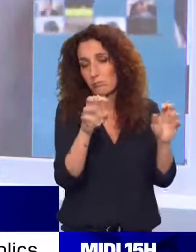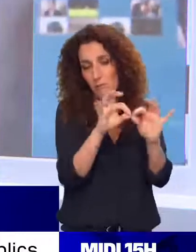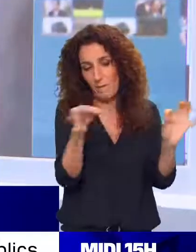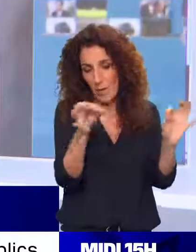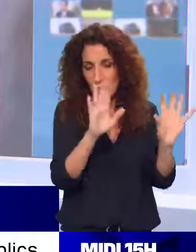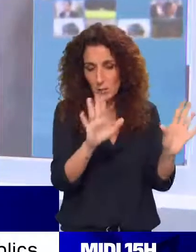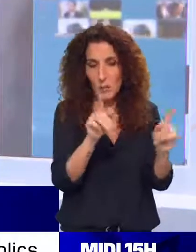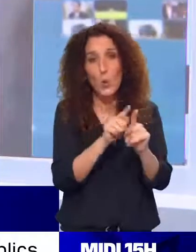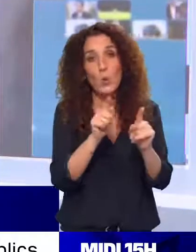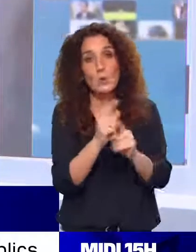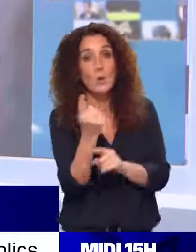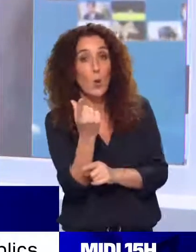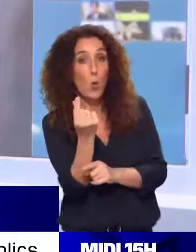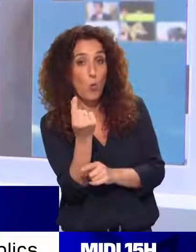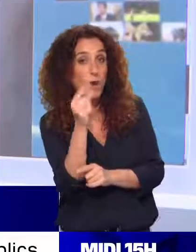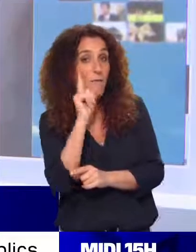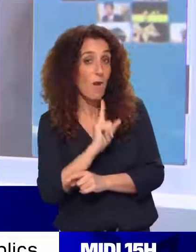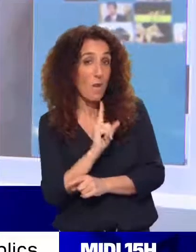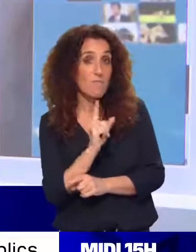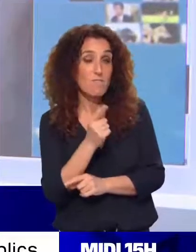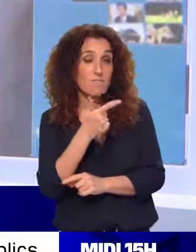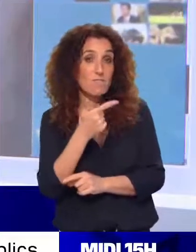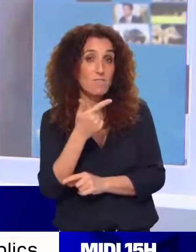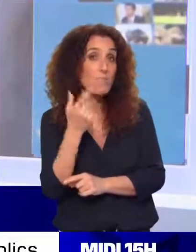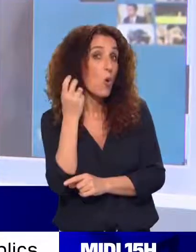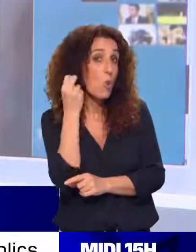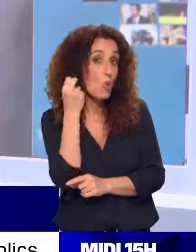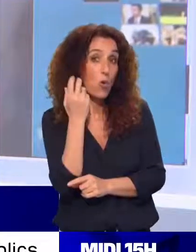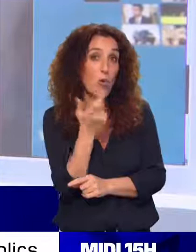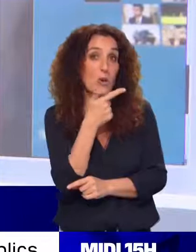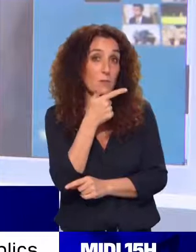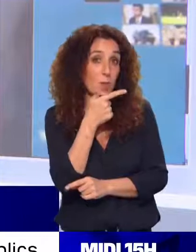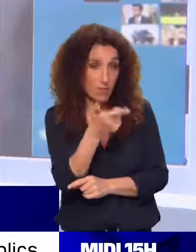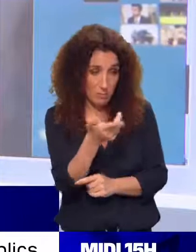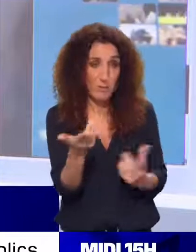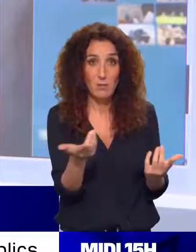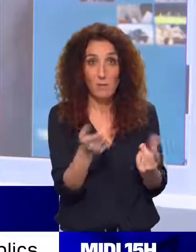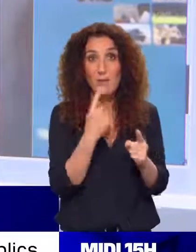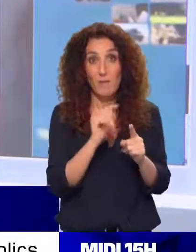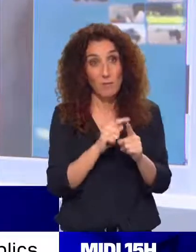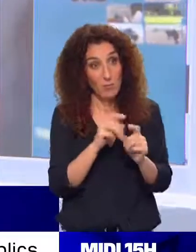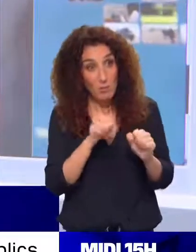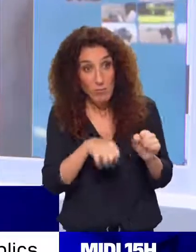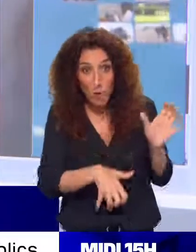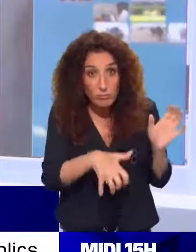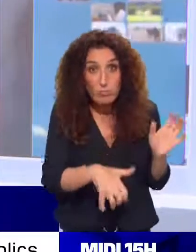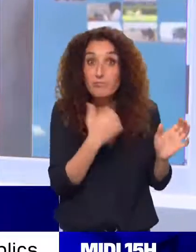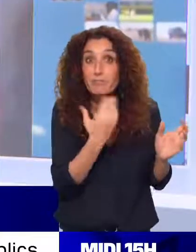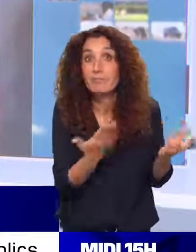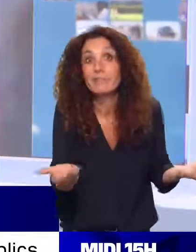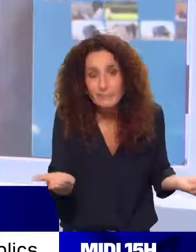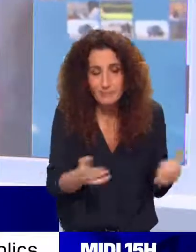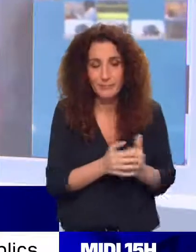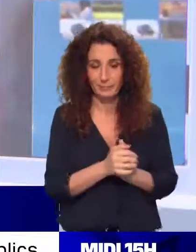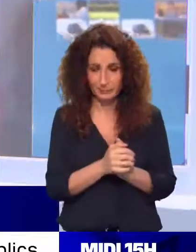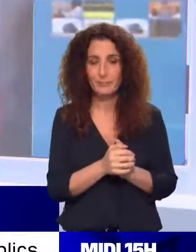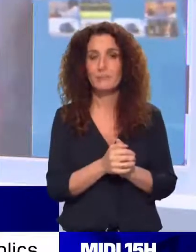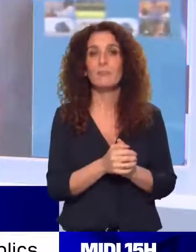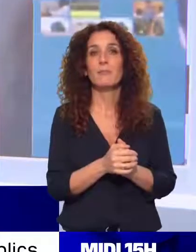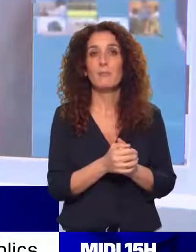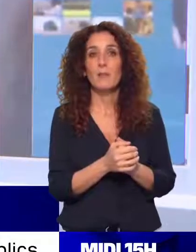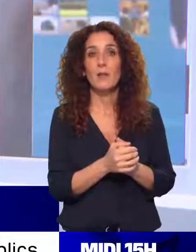encore aux couples de femmes couples homosexuels supprimant ainsi donc le critère d'infertilité autre changement de taille il concerne le remboursement